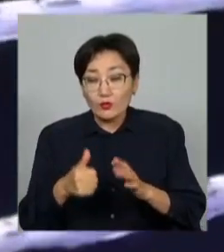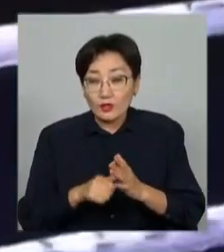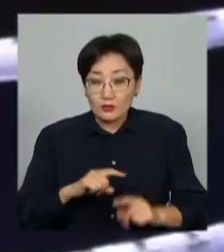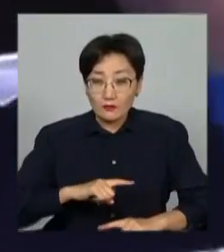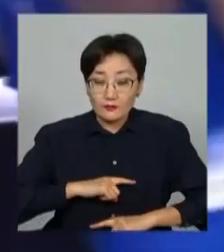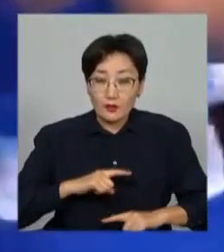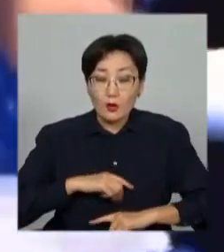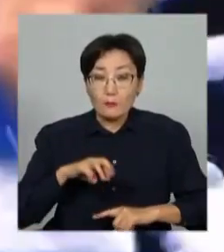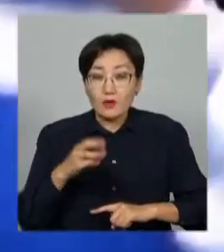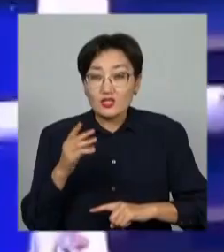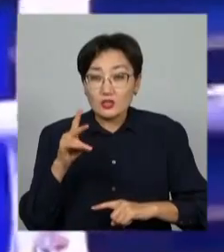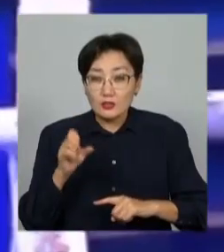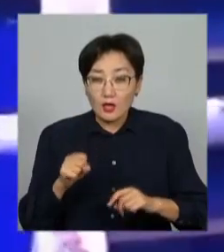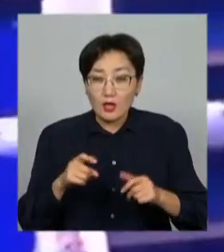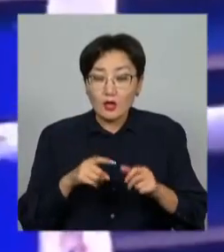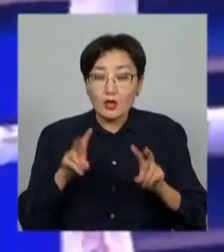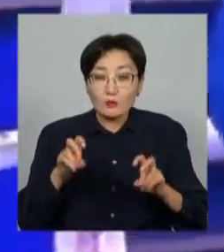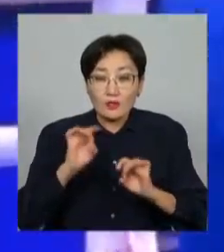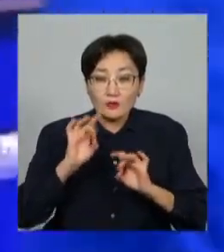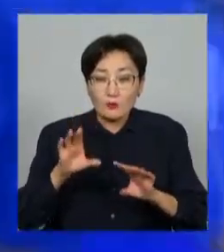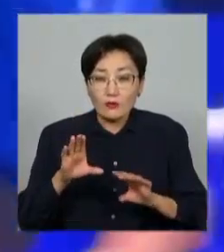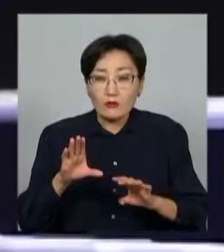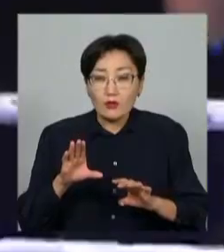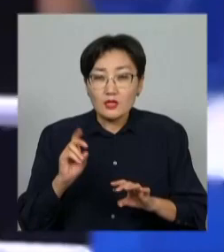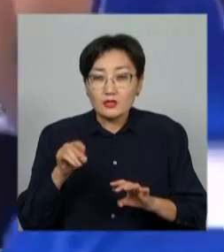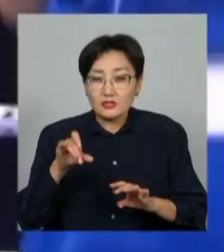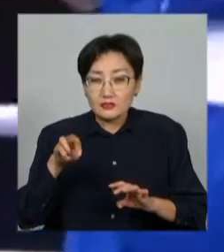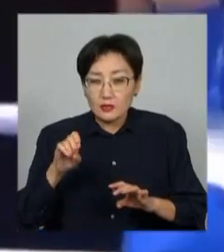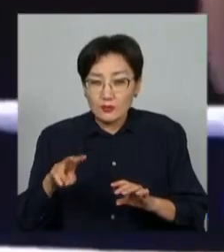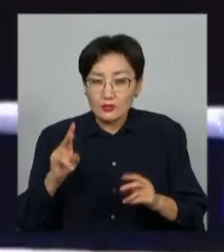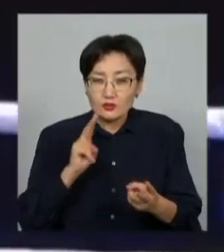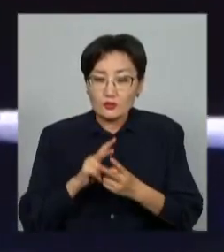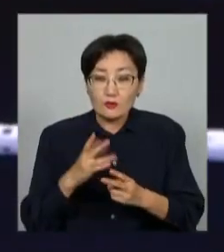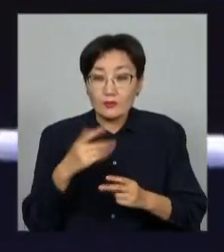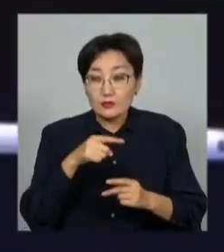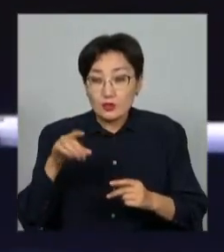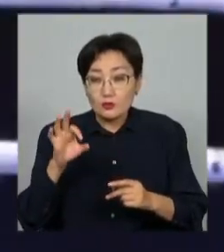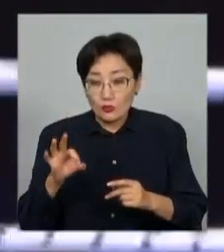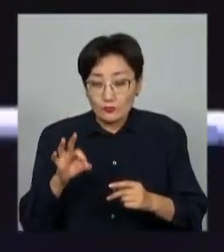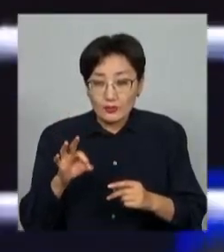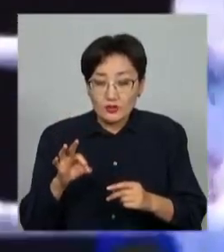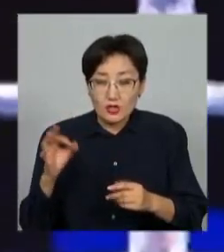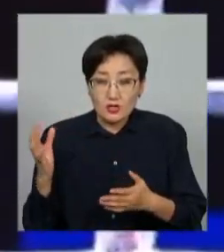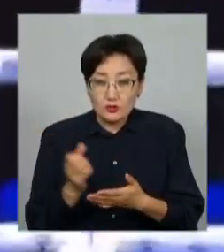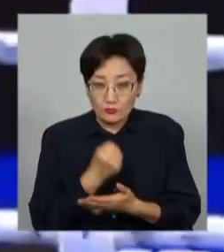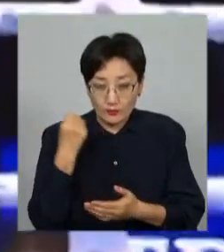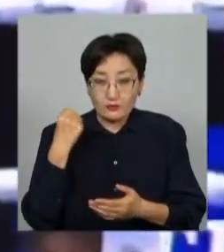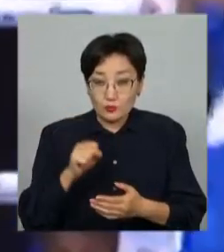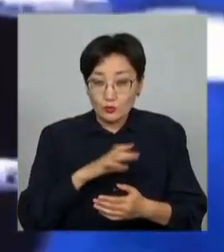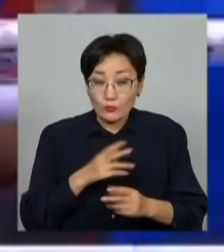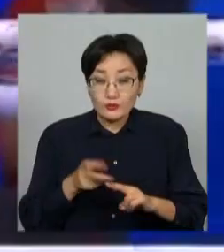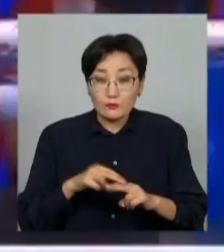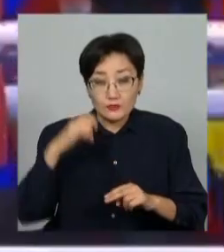машина лақабатымен танымал венесуэлалық Кристиан Паласиомен кездесіп 5-0 есебімен айқын басымдықпен жеңіске жетті.